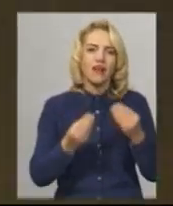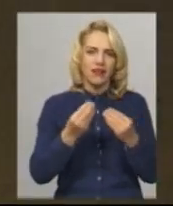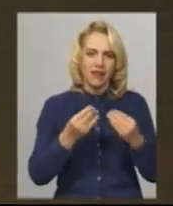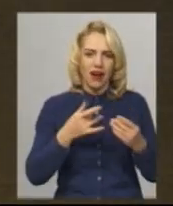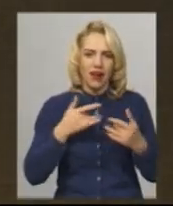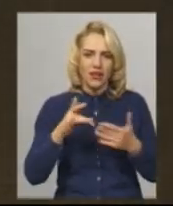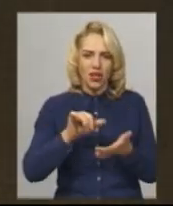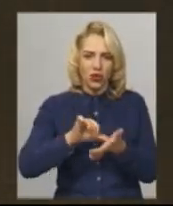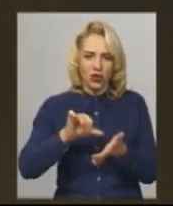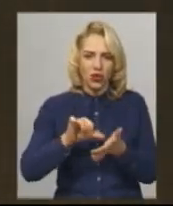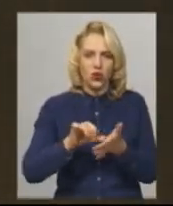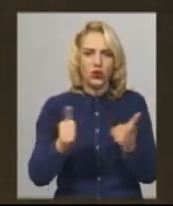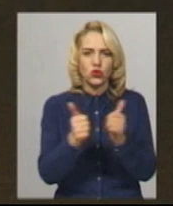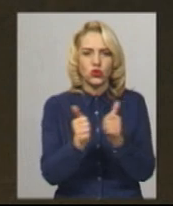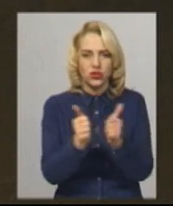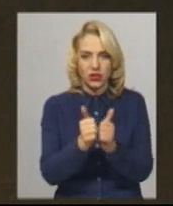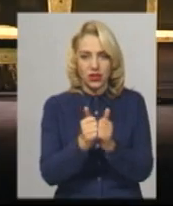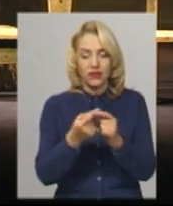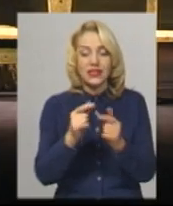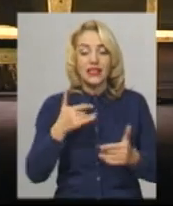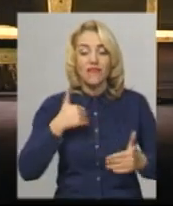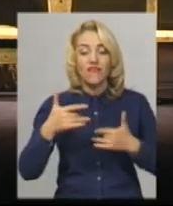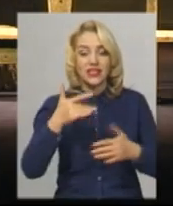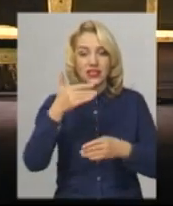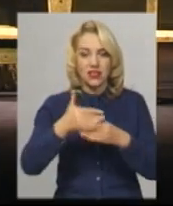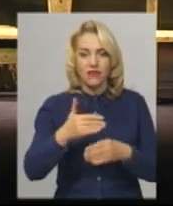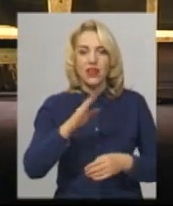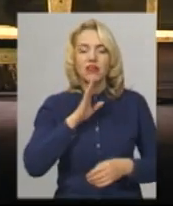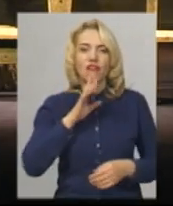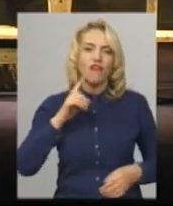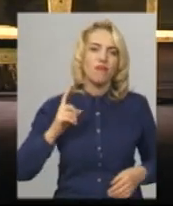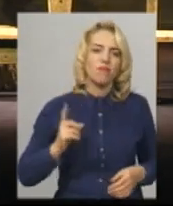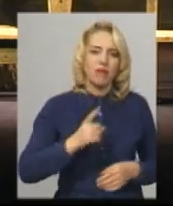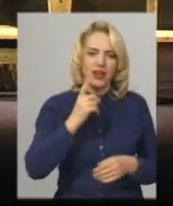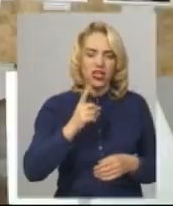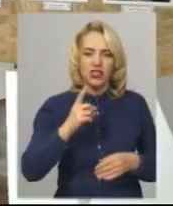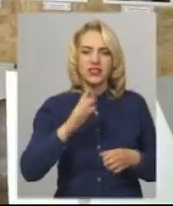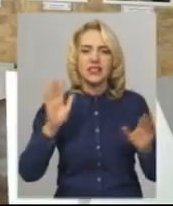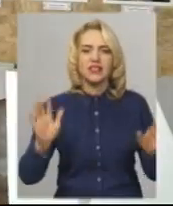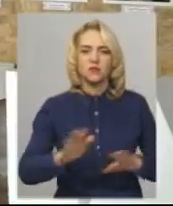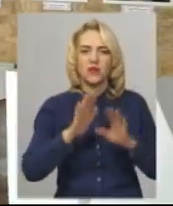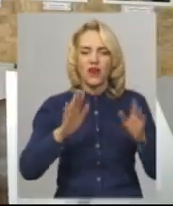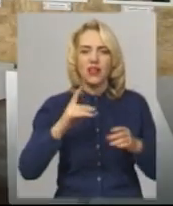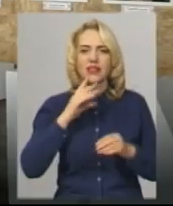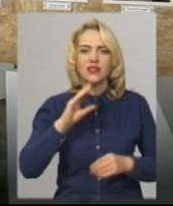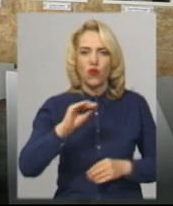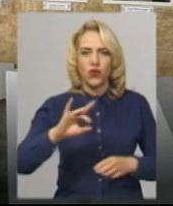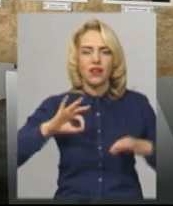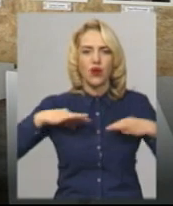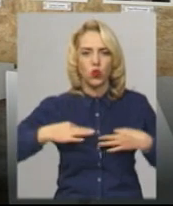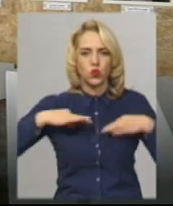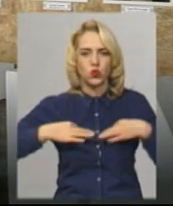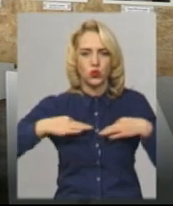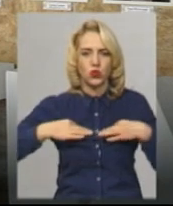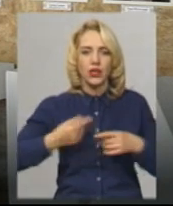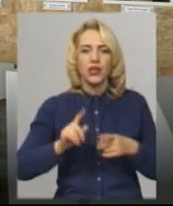героїня захищає Дарусю. У цій виставі вона вперше заспівала і заговорила гуцульською говіркою. Моя мрія – це десь